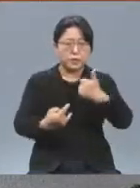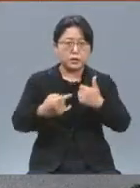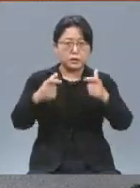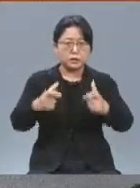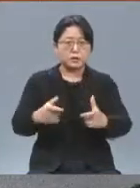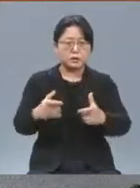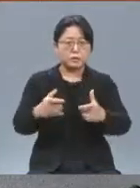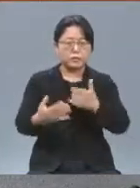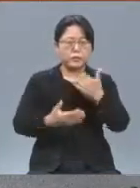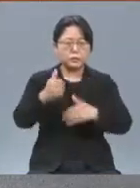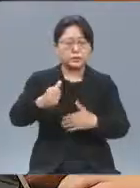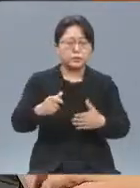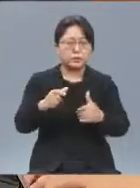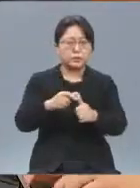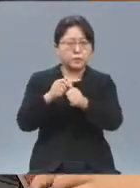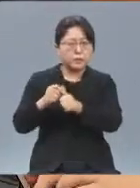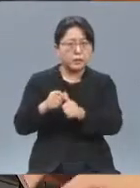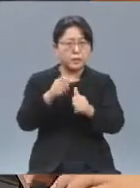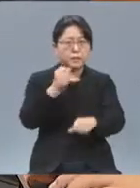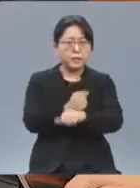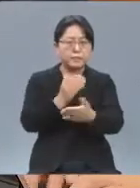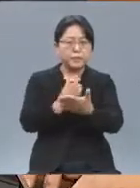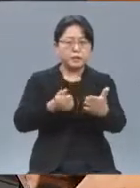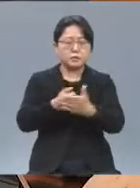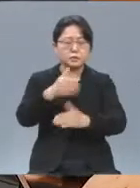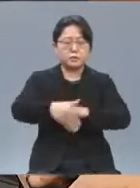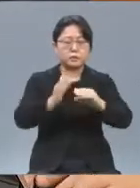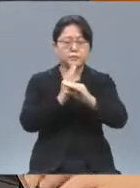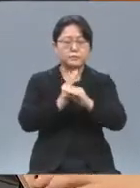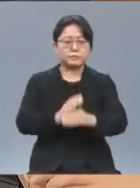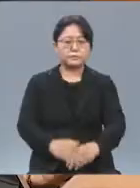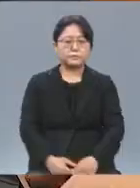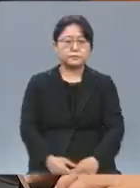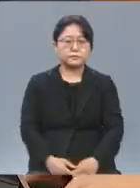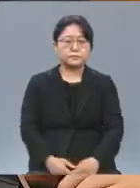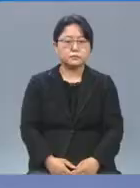공모 여부를 결정할 예정입니다. KBS 뉴스 유승용입니다.